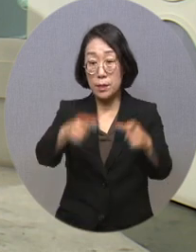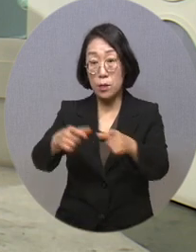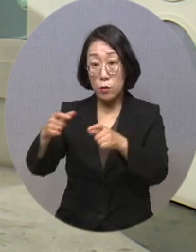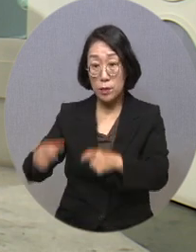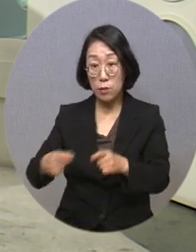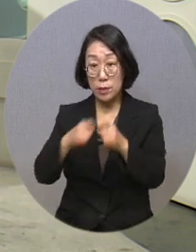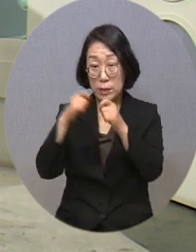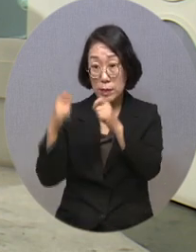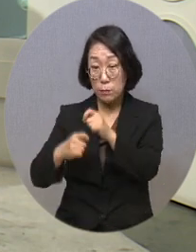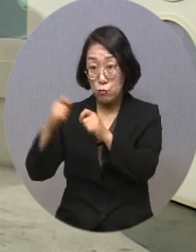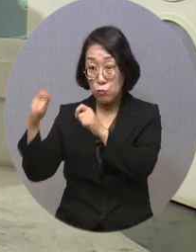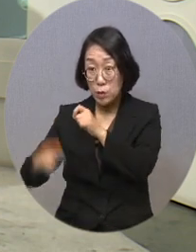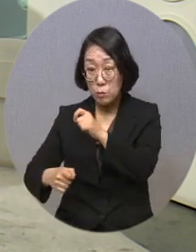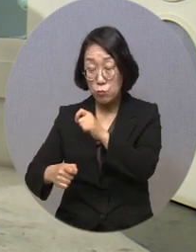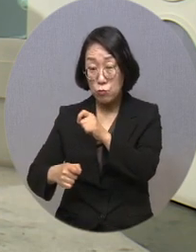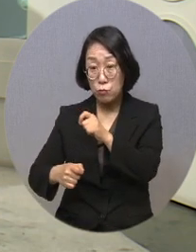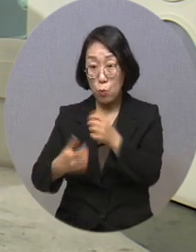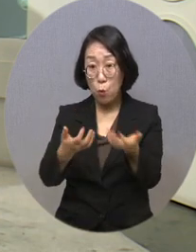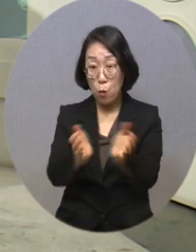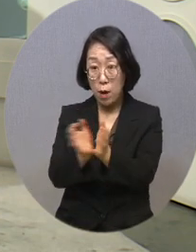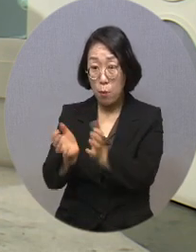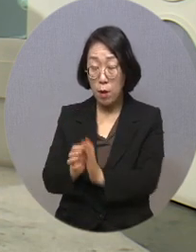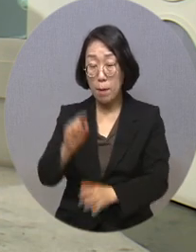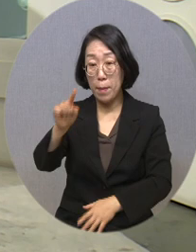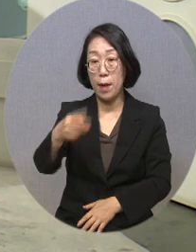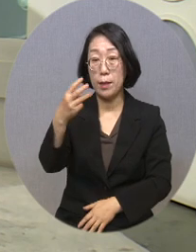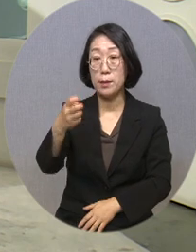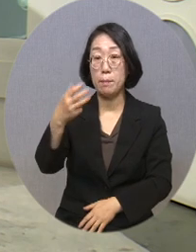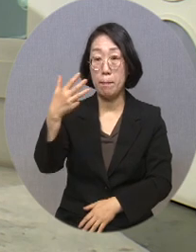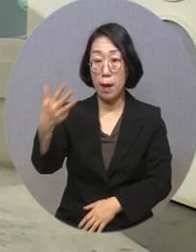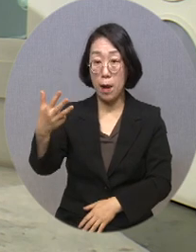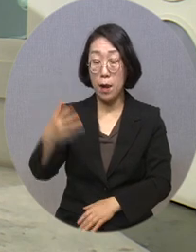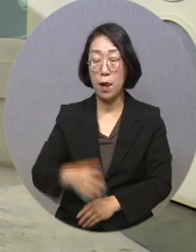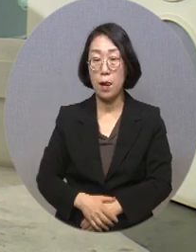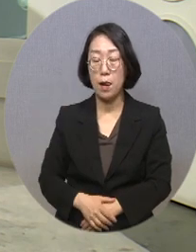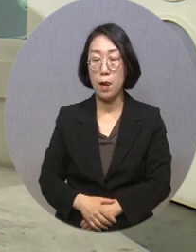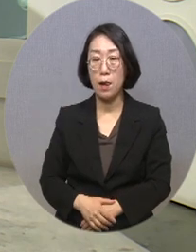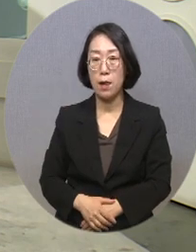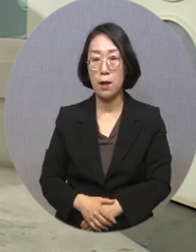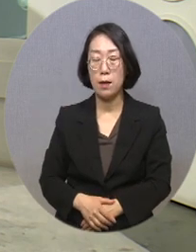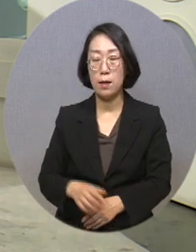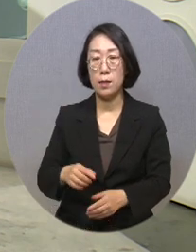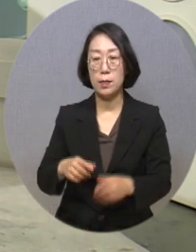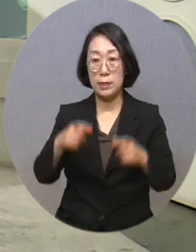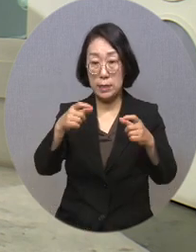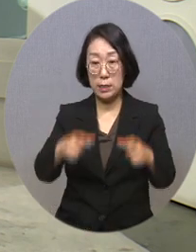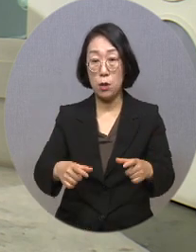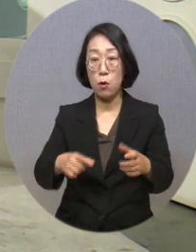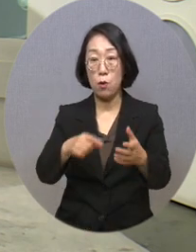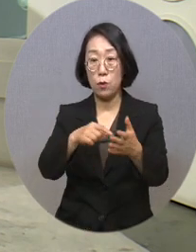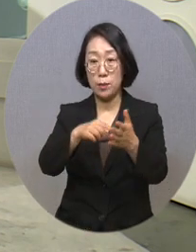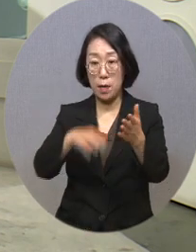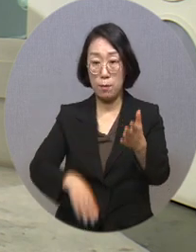128개라고 그랬나요? 지역에? 네, 예. 128개의 지역 세무사회가